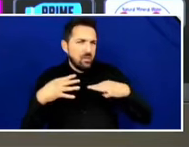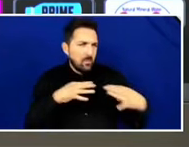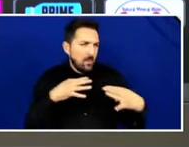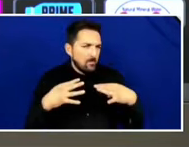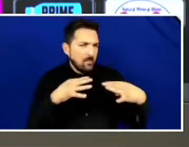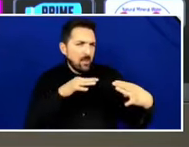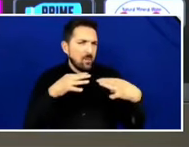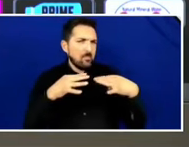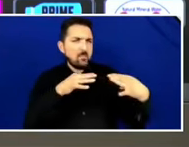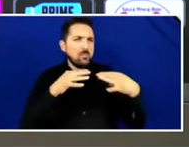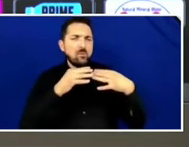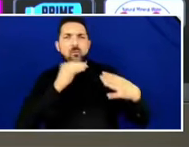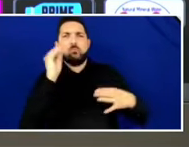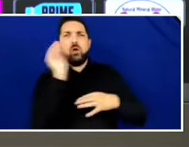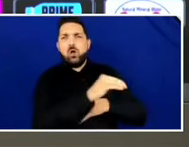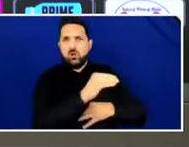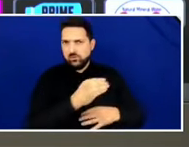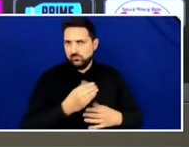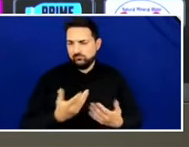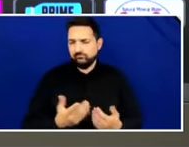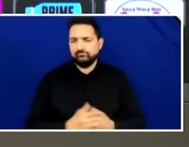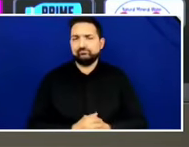il risultato positivo che